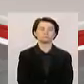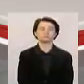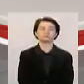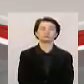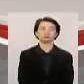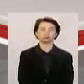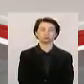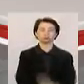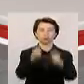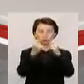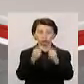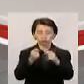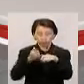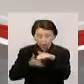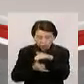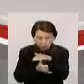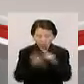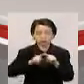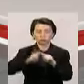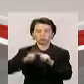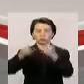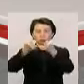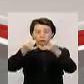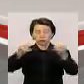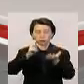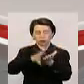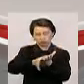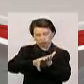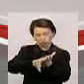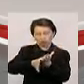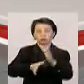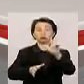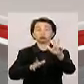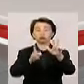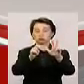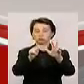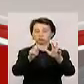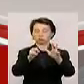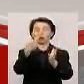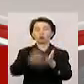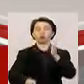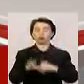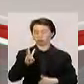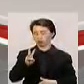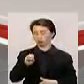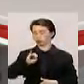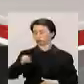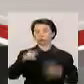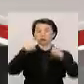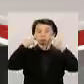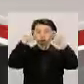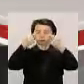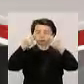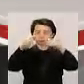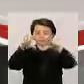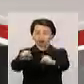Baik, dalam pada itu, cubaan menyeludup pelbagai jenis dadah seberat hampir 3 tan bernilai RM60 juta berjaya